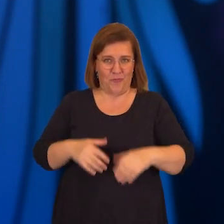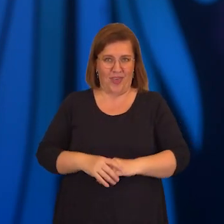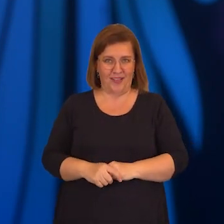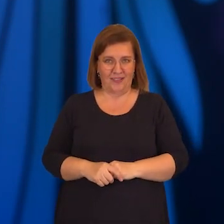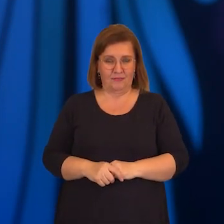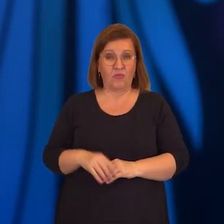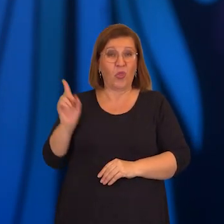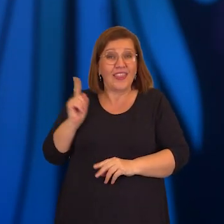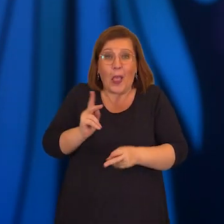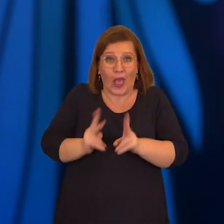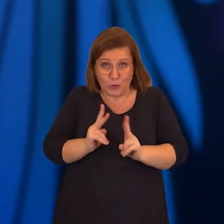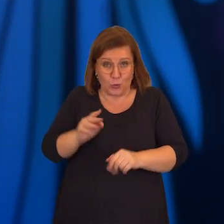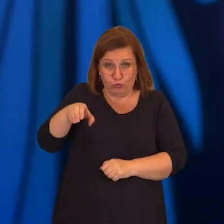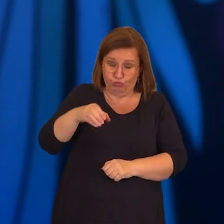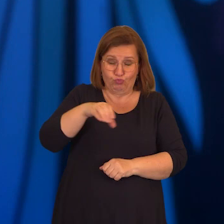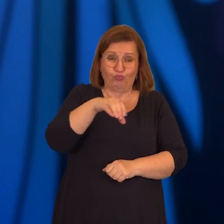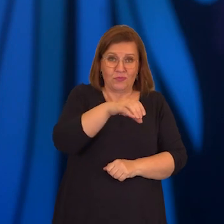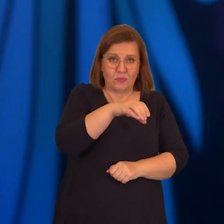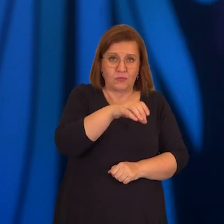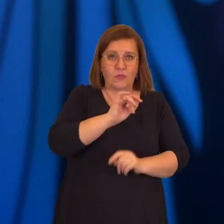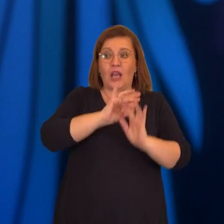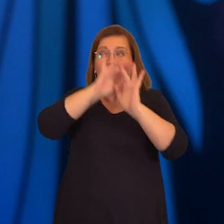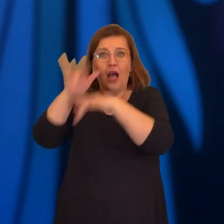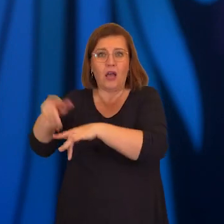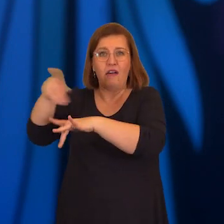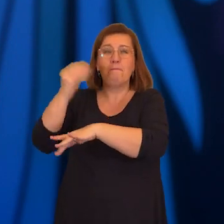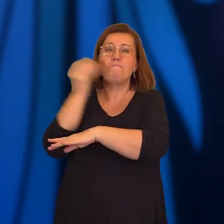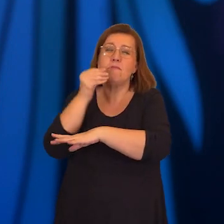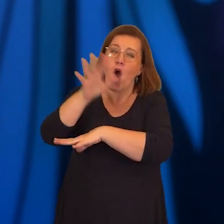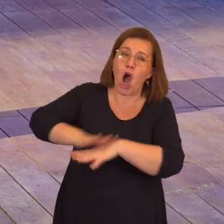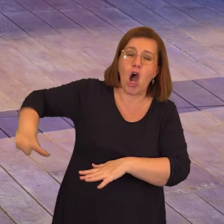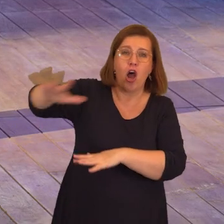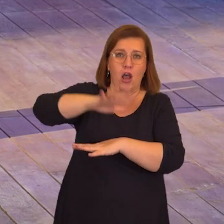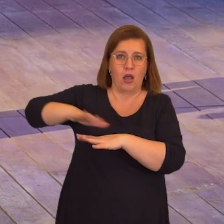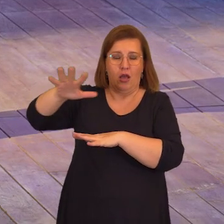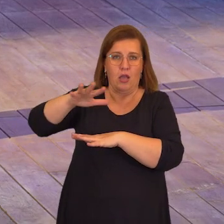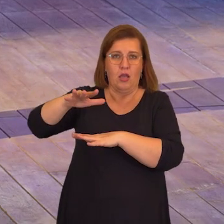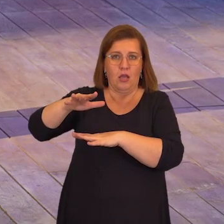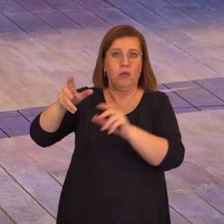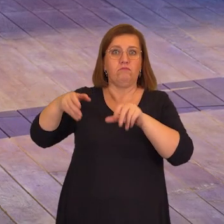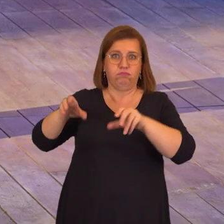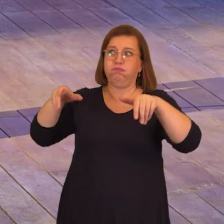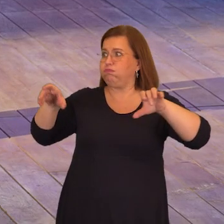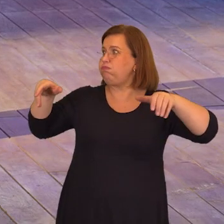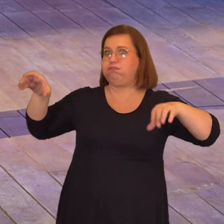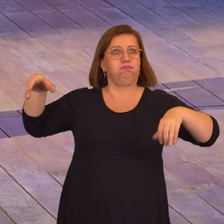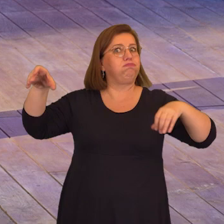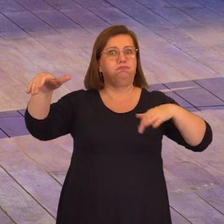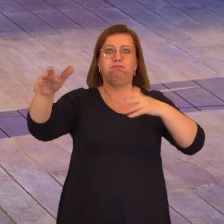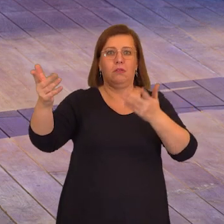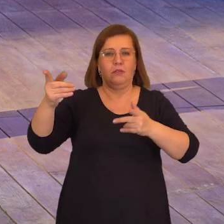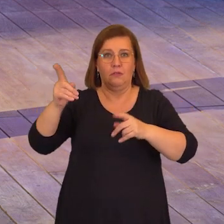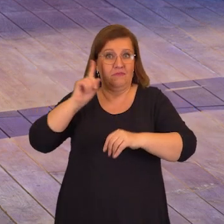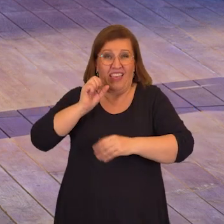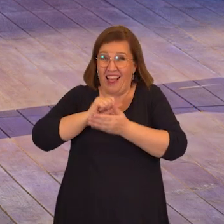Te kaczuszki trafiły do wody i pływały po morzach i oceanach przez kilkanaście kolejnych